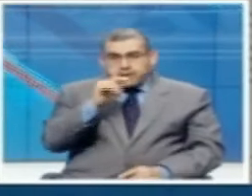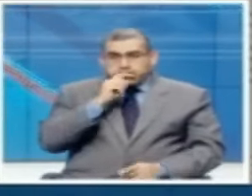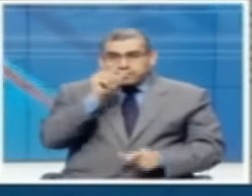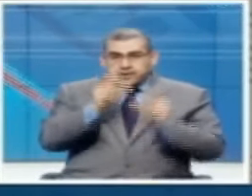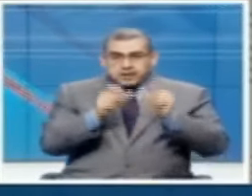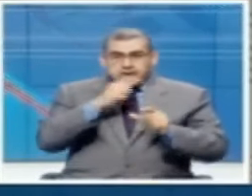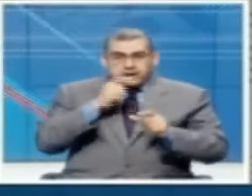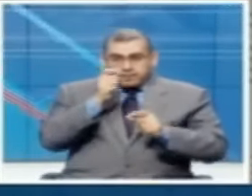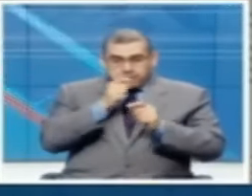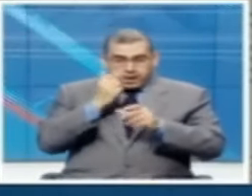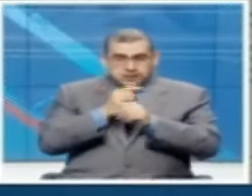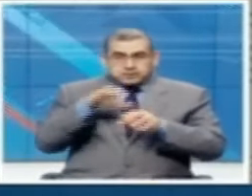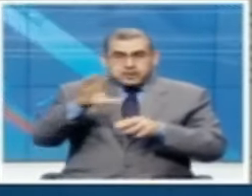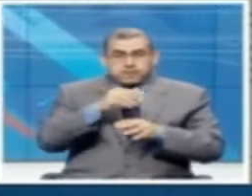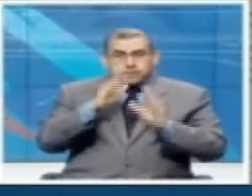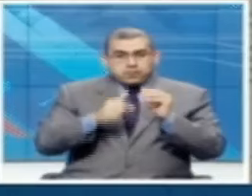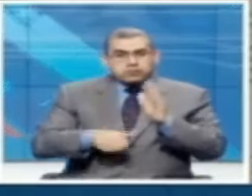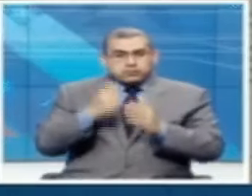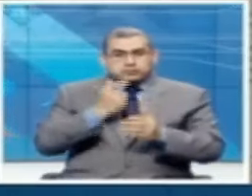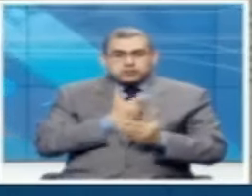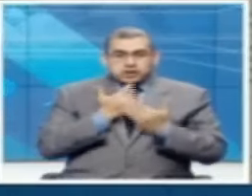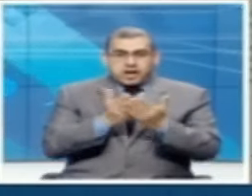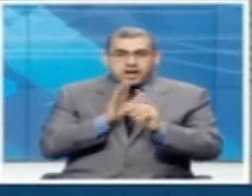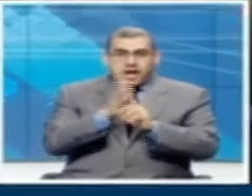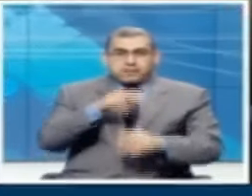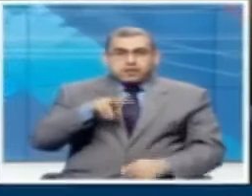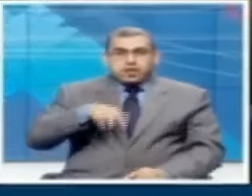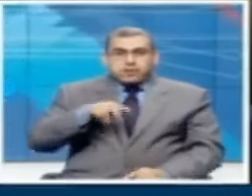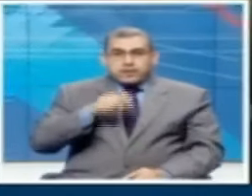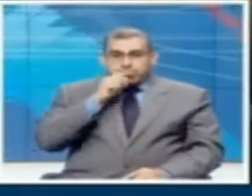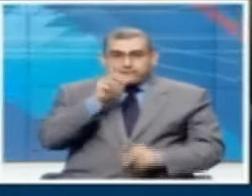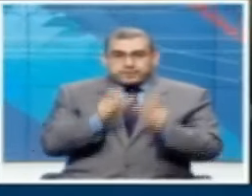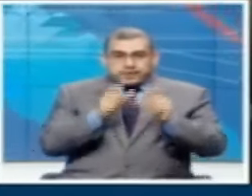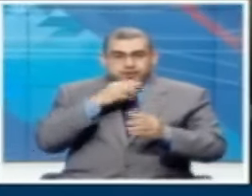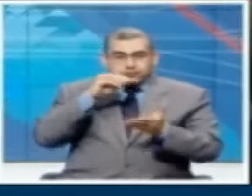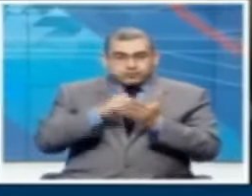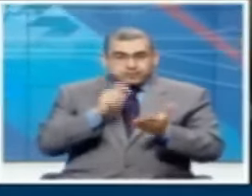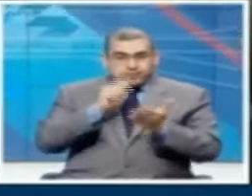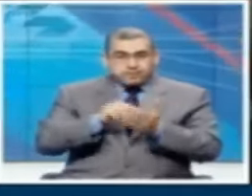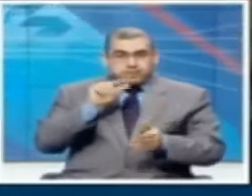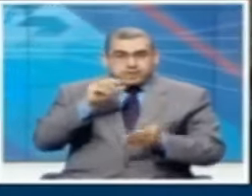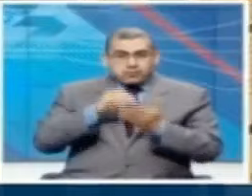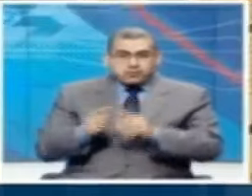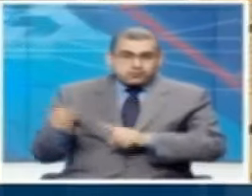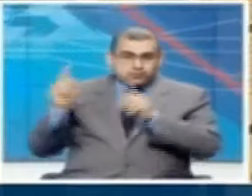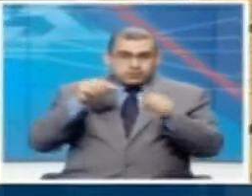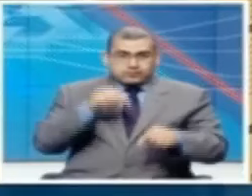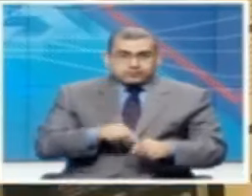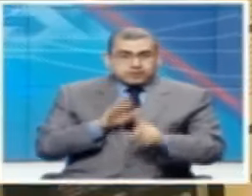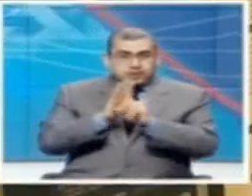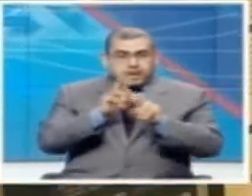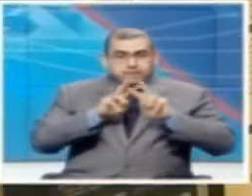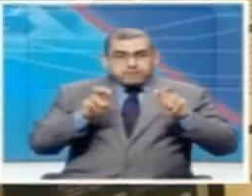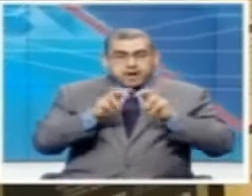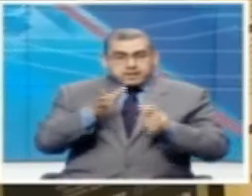الدول المختلفه وفي مصر تم تكريم ودعم 18 باحثه منذ تطبيق البرنامج وحتى الان دعم البحث العلمي